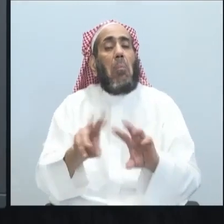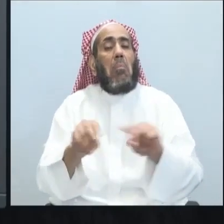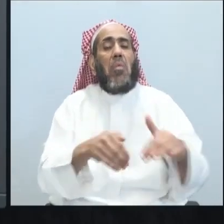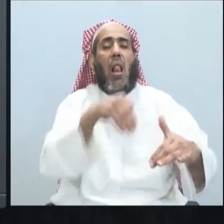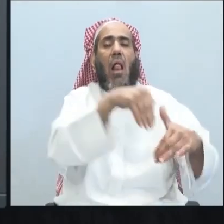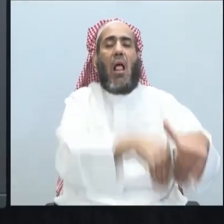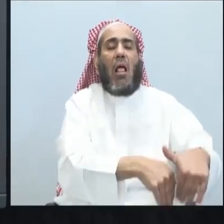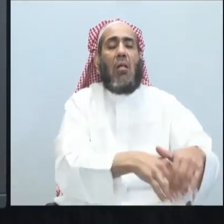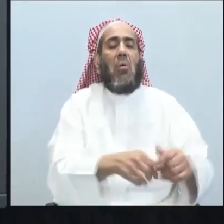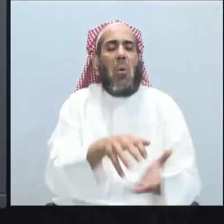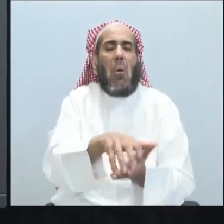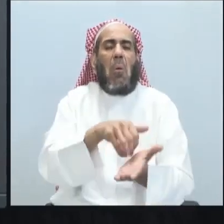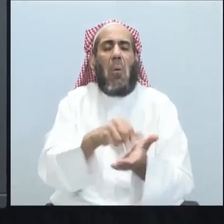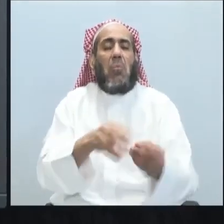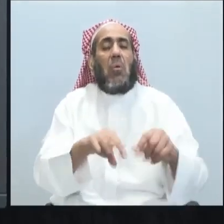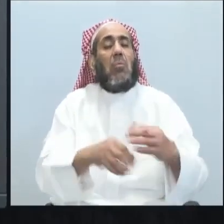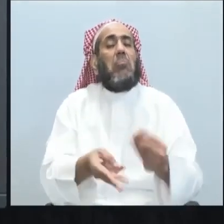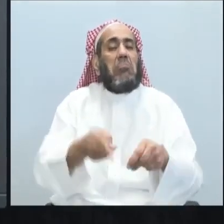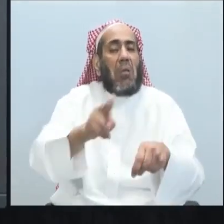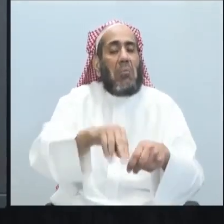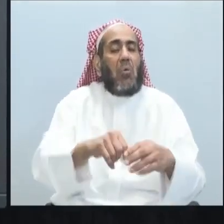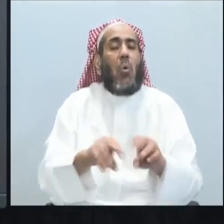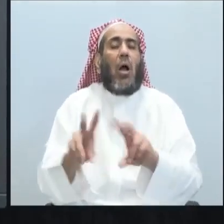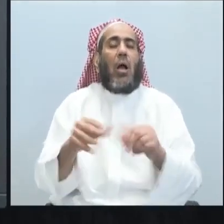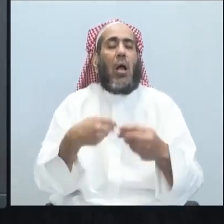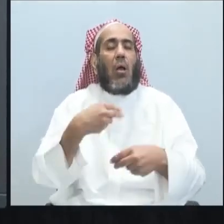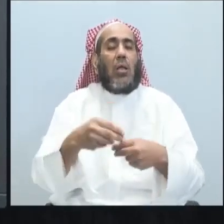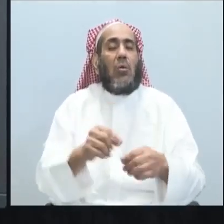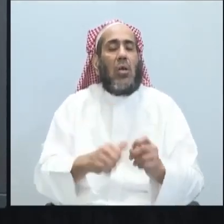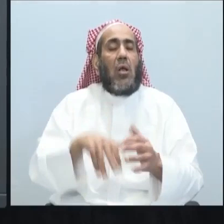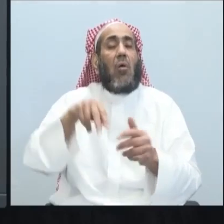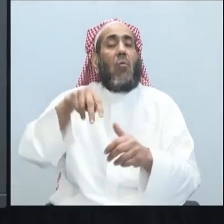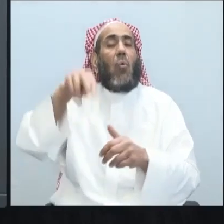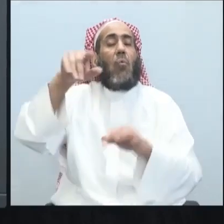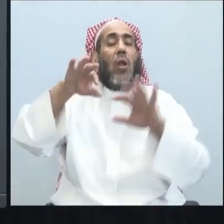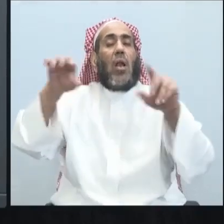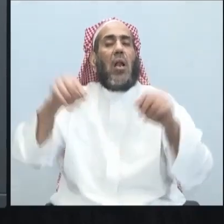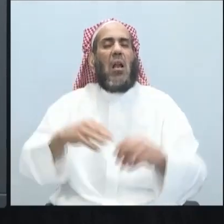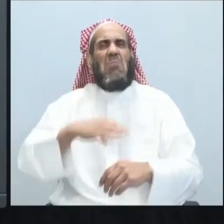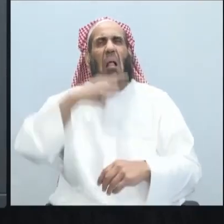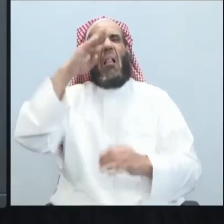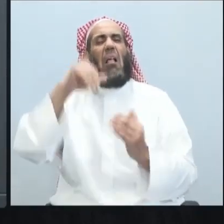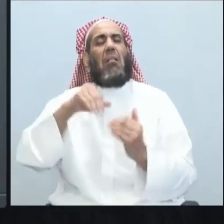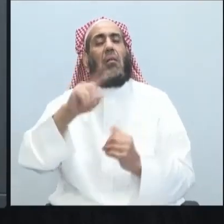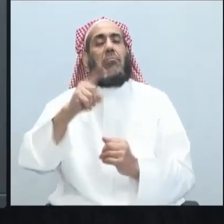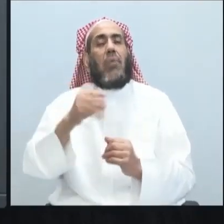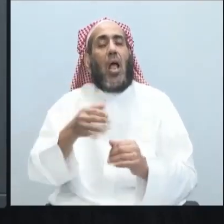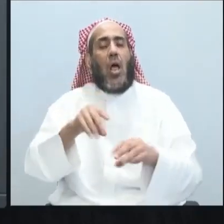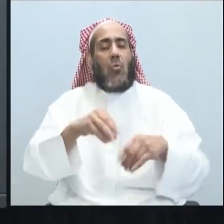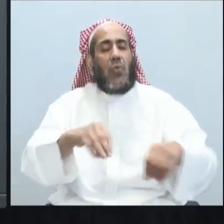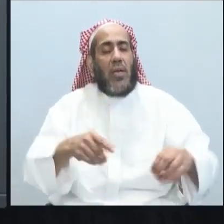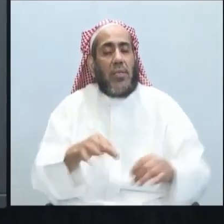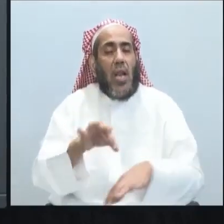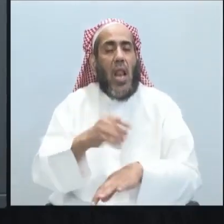طويله وسينبت قبرك وستعود ايضا على هذه الارض وهكذا فيقول سير ان اطعت في الهواء رويض لا اختيالا لا تكبرا على رفاه